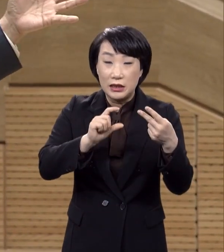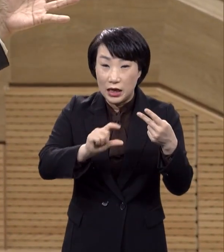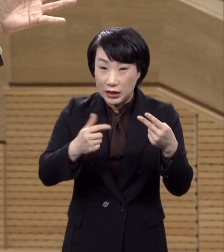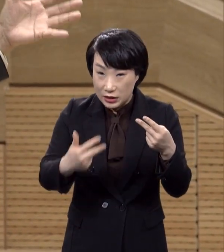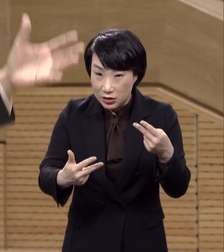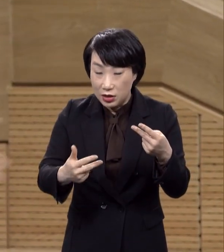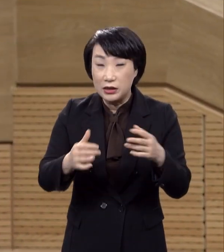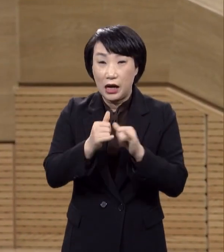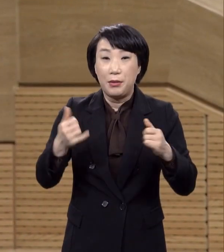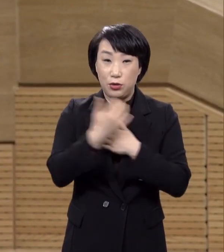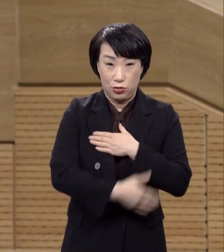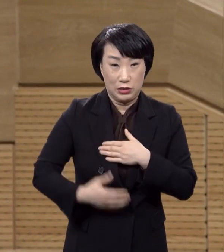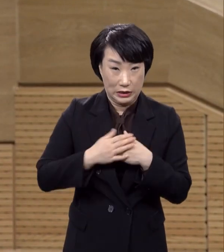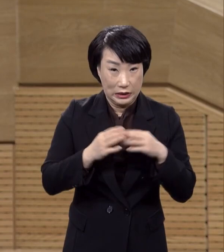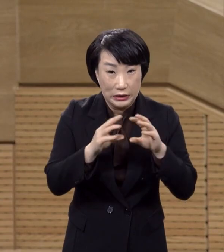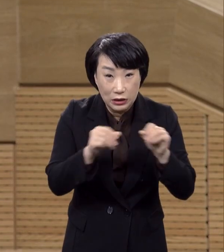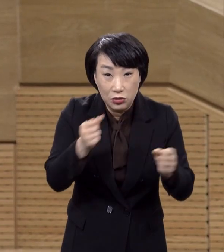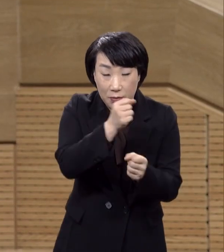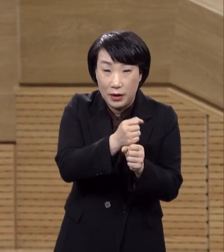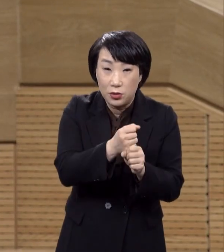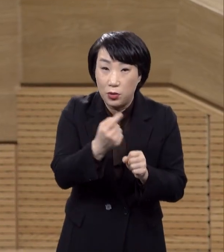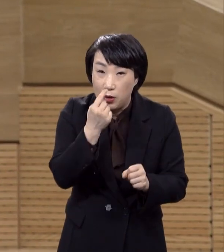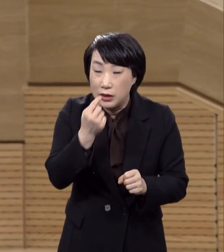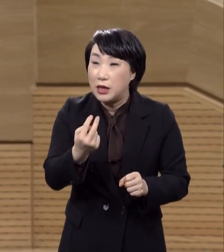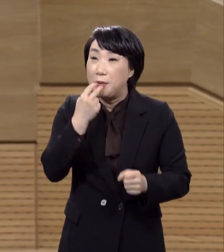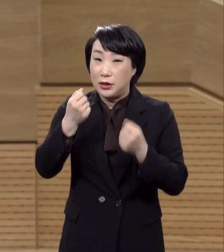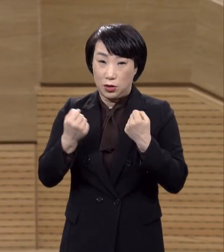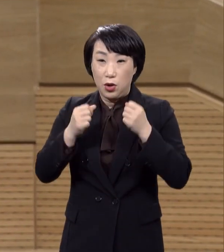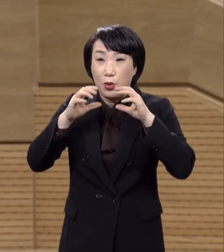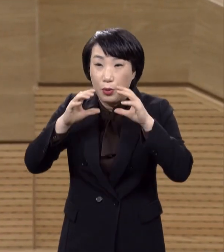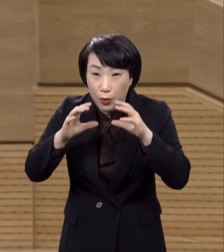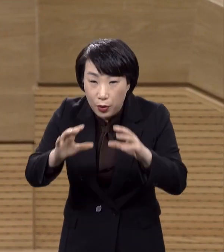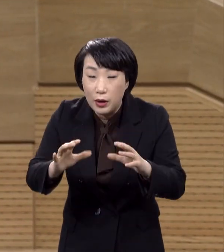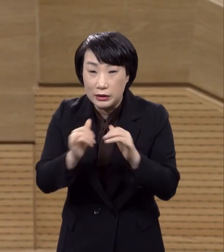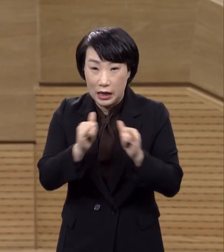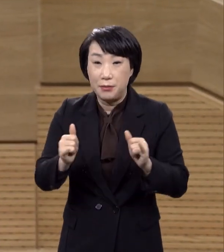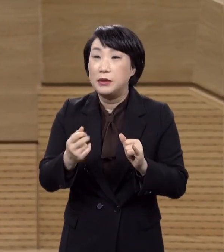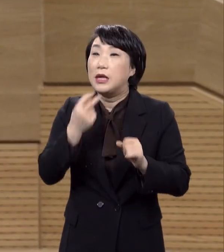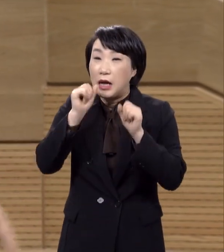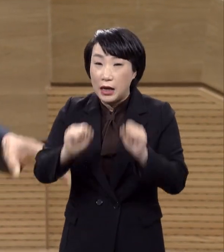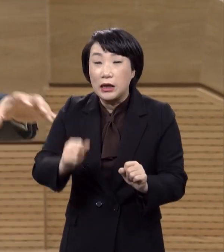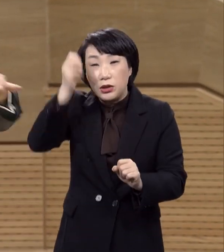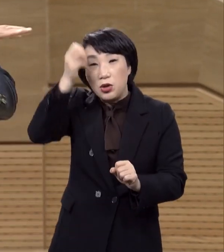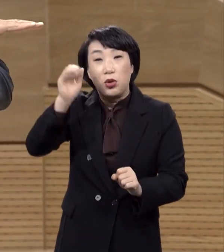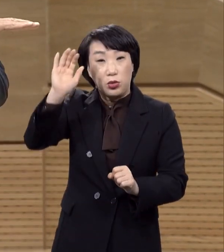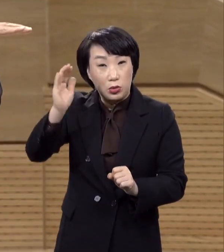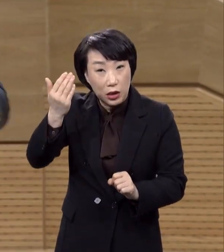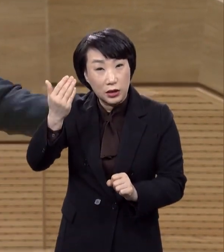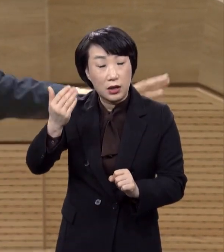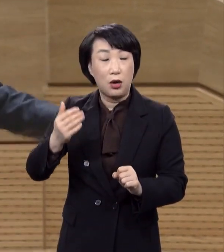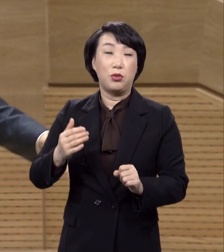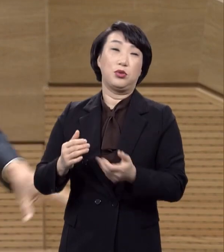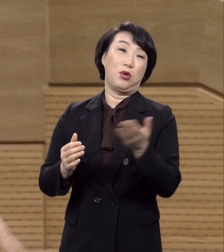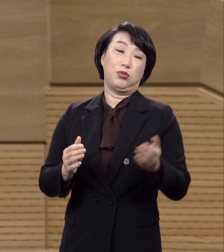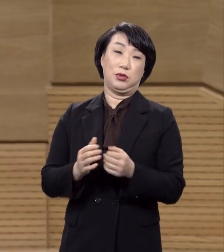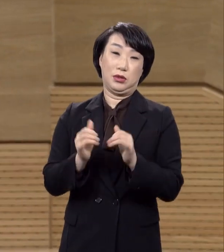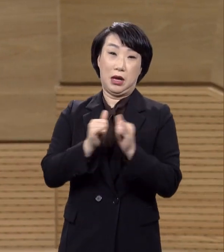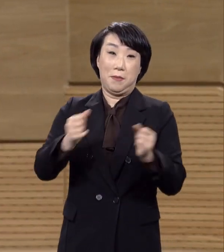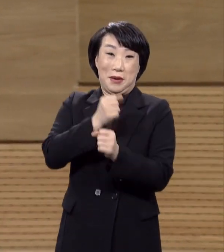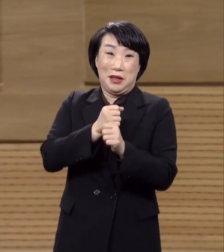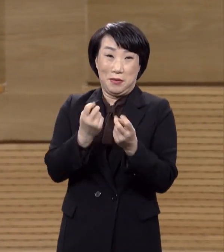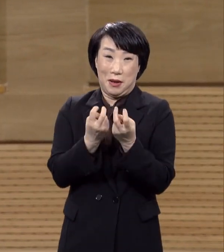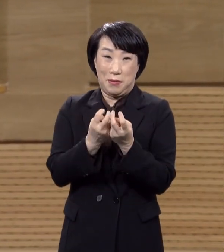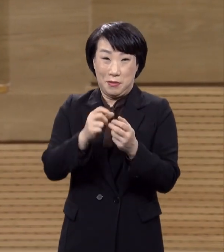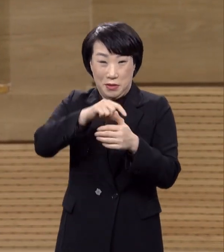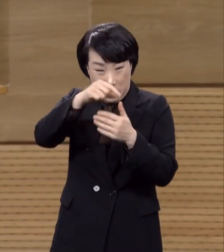사람의 육신을 흙으로 만들고 코에 생기를 불어넣으니 생명이 된지라 구체적으로